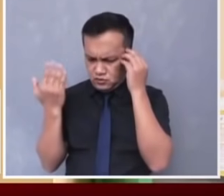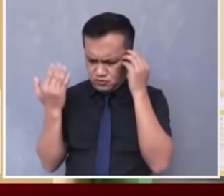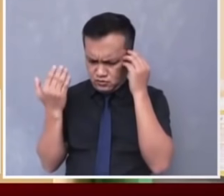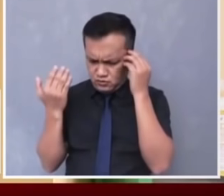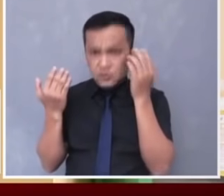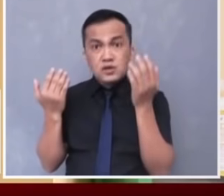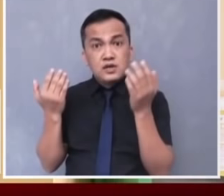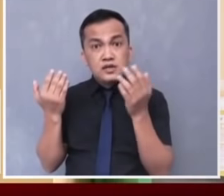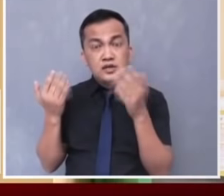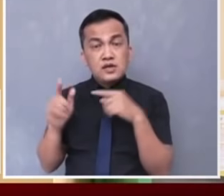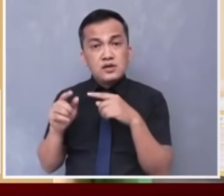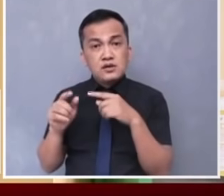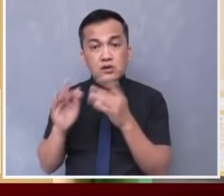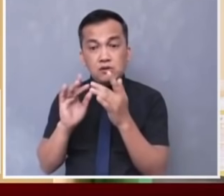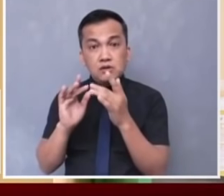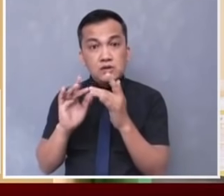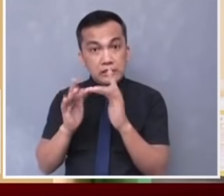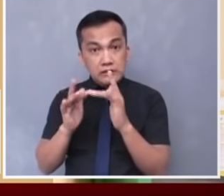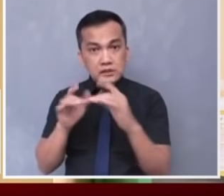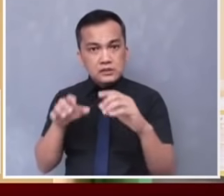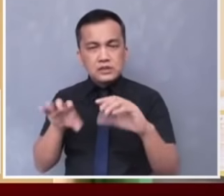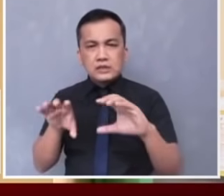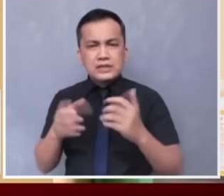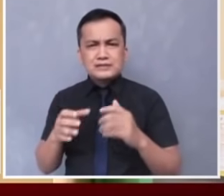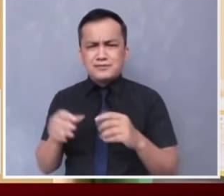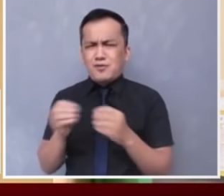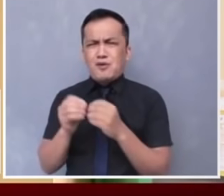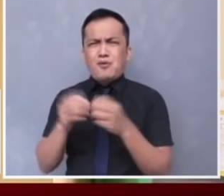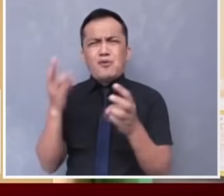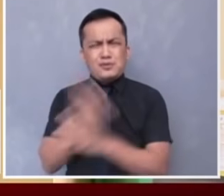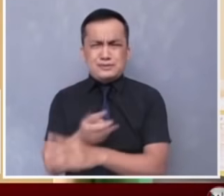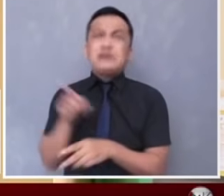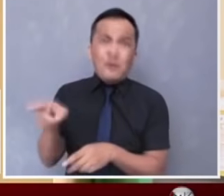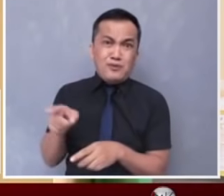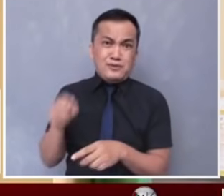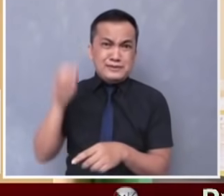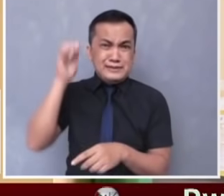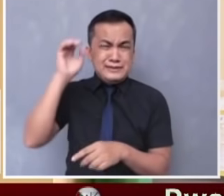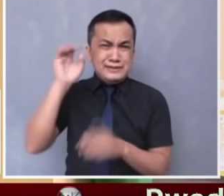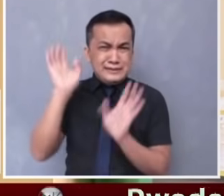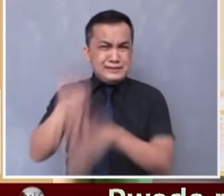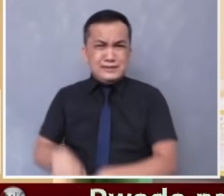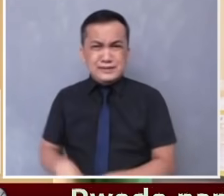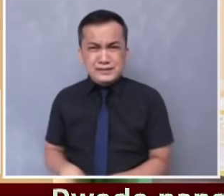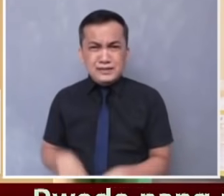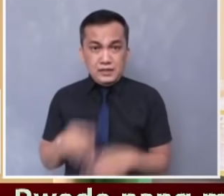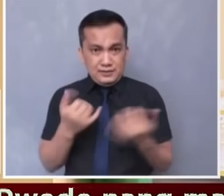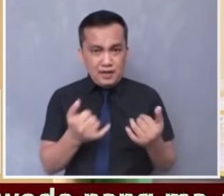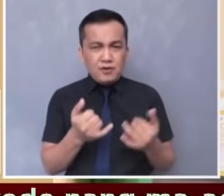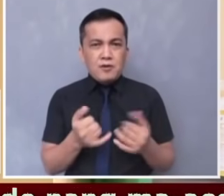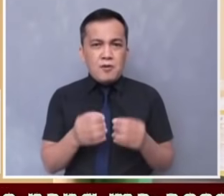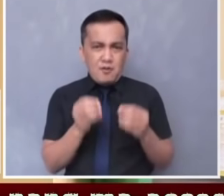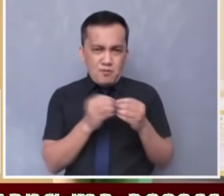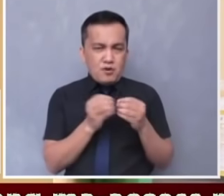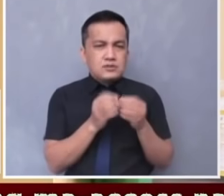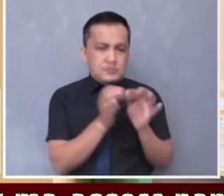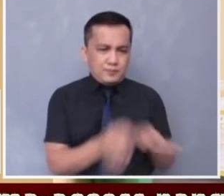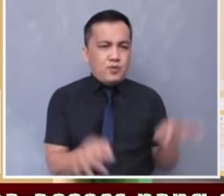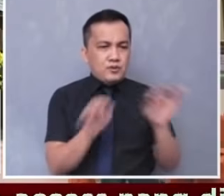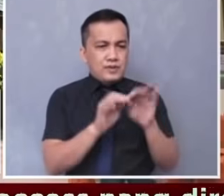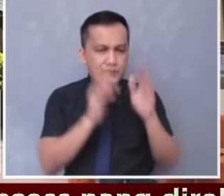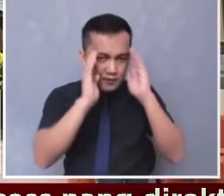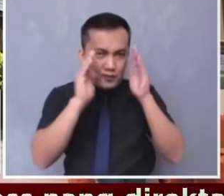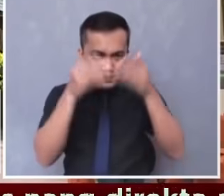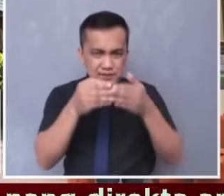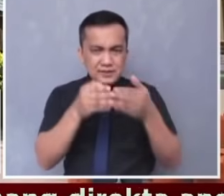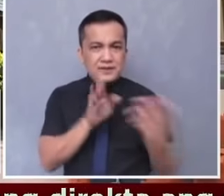online class, may mas hindi pa pala tayo gusto, no? Which is yun, okay? Kapag parang mas, ngayon mas ipaprecious natin, mas papahalaga natin yung face-to-face